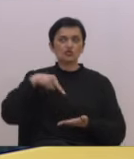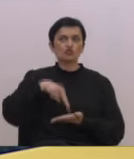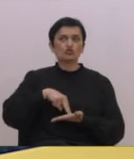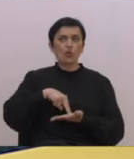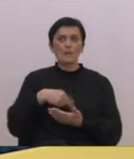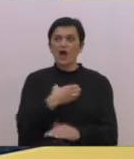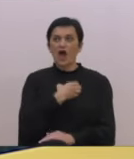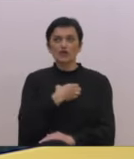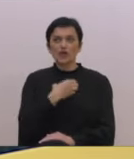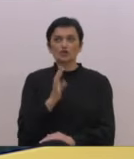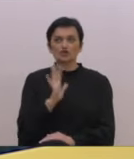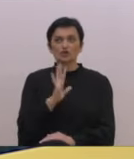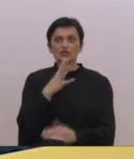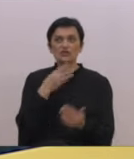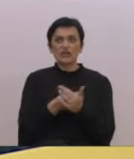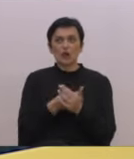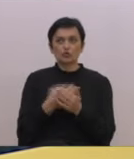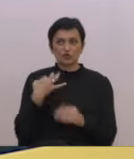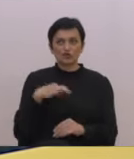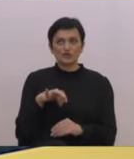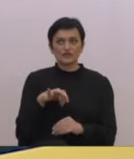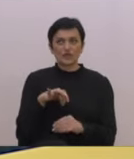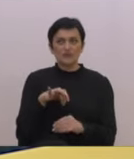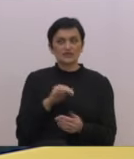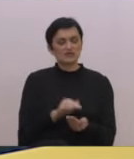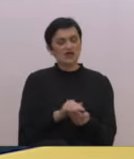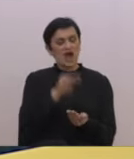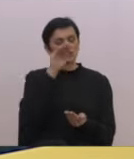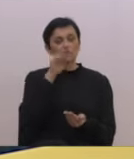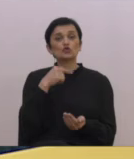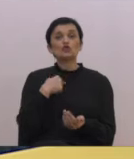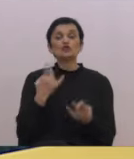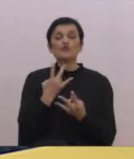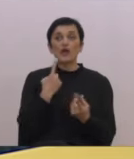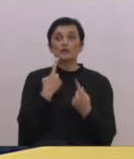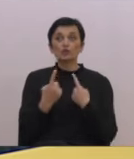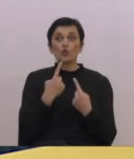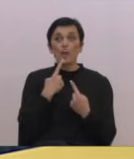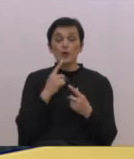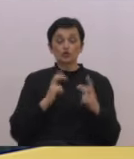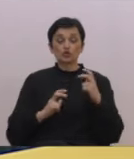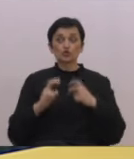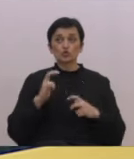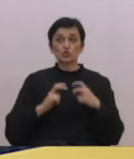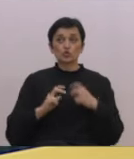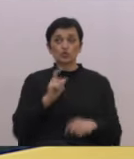არ ეშინოდეთ საკუთარი შვილების გაზრდის. ჩვენ უნდა საუბრობდეთ